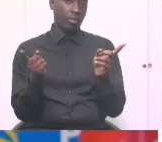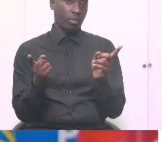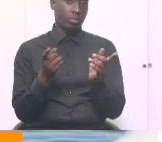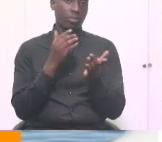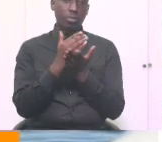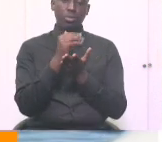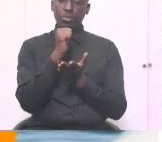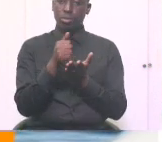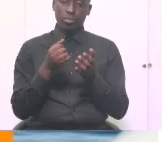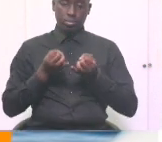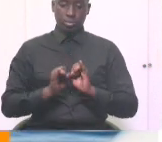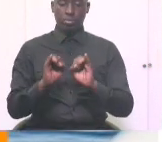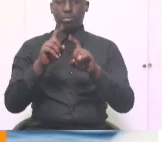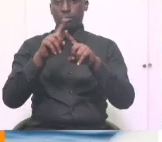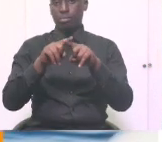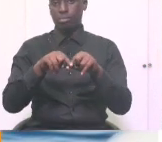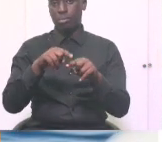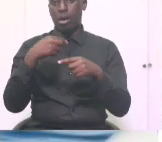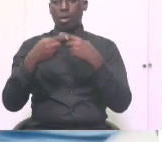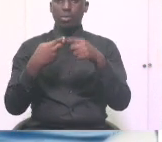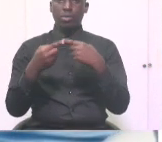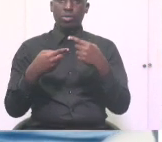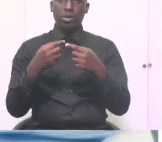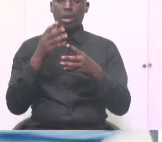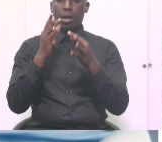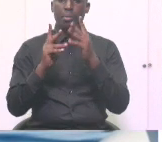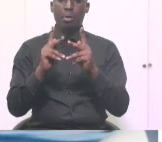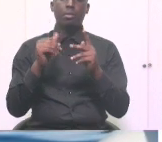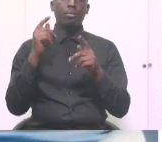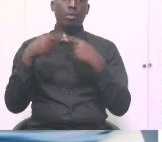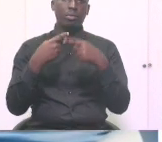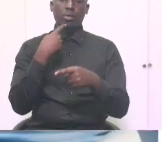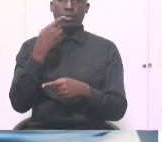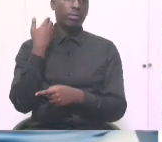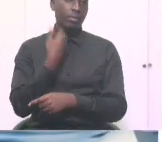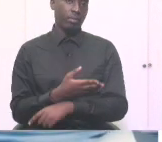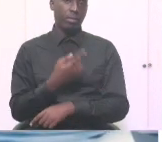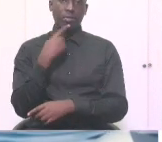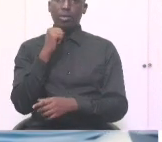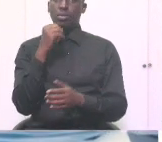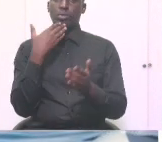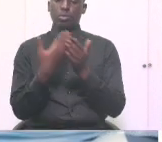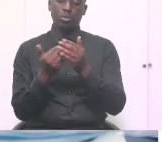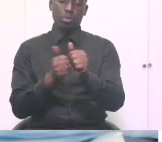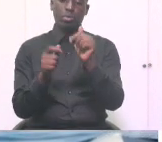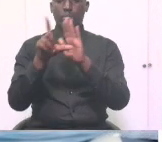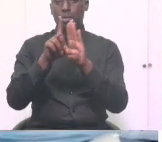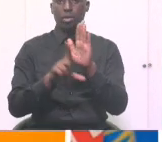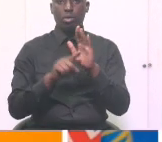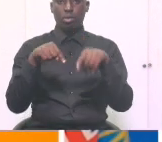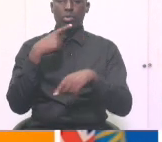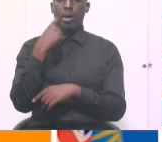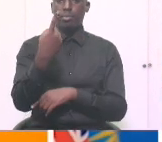akaba atarashyizwe mu bikorwa bitewe n'uko hakomeje bahara bakomeje kuyamagana bavuga ko bidakurikije amategeko. Kuri uyu wa